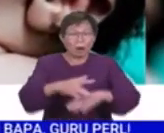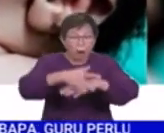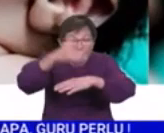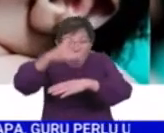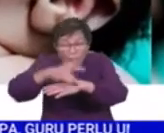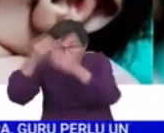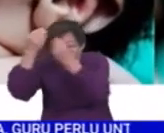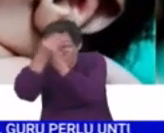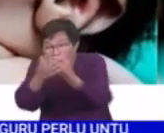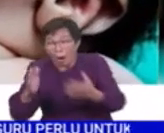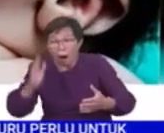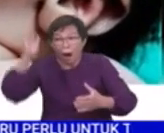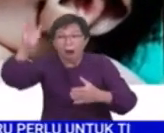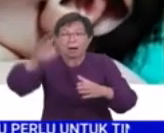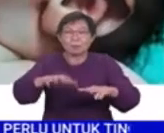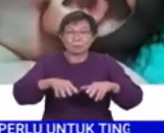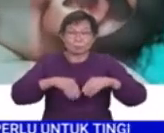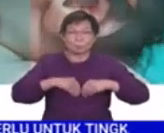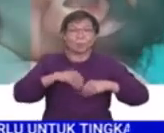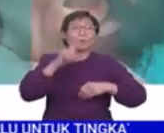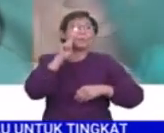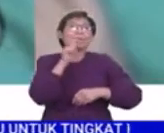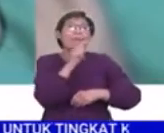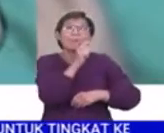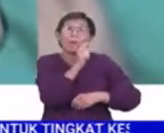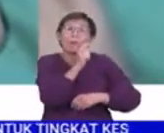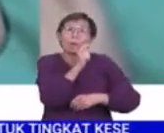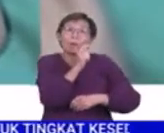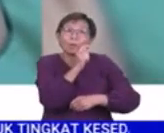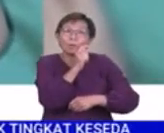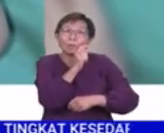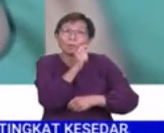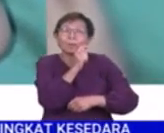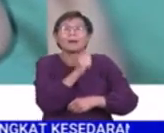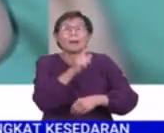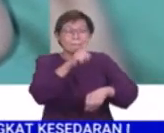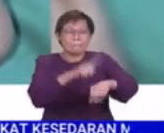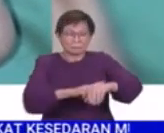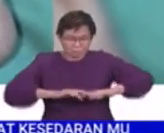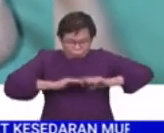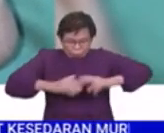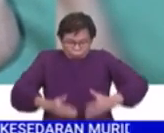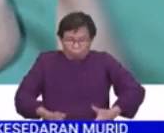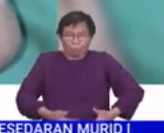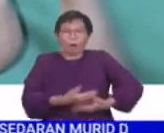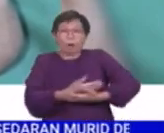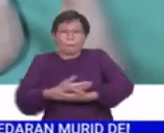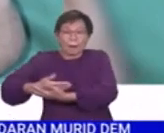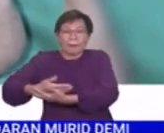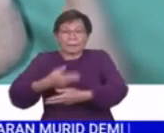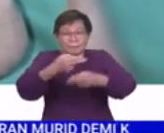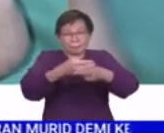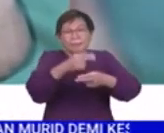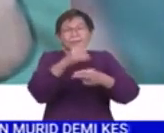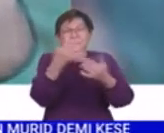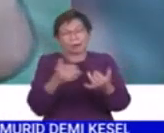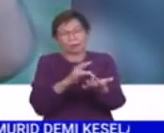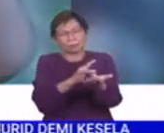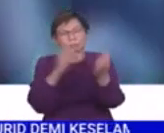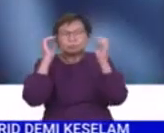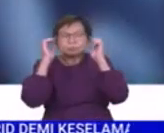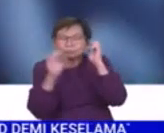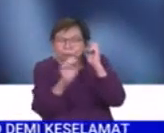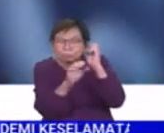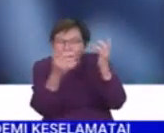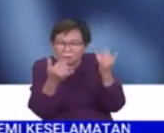awalnya dimaklumkan bakal menerima sepasang kembar sewaktu kehamilan. Bayi yang diberikan nama Indore itu sedang menerima rawatan dan berada